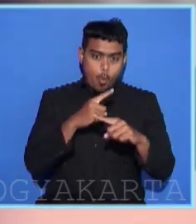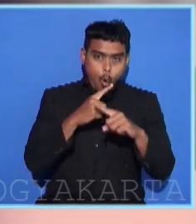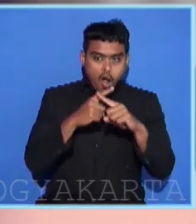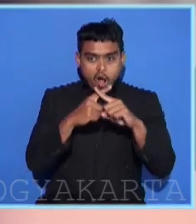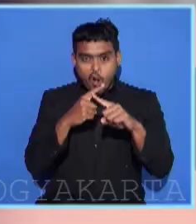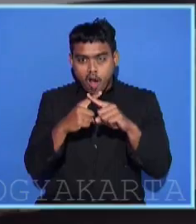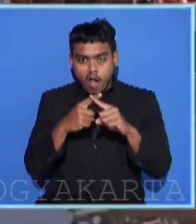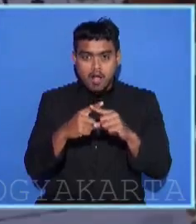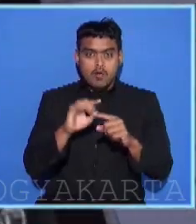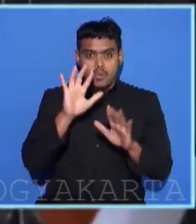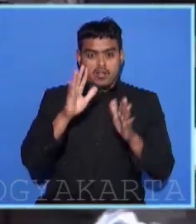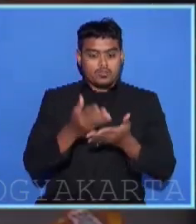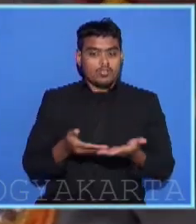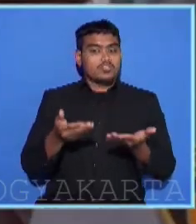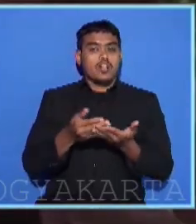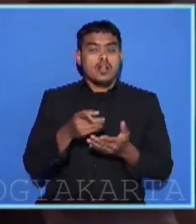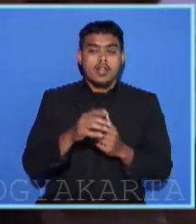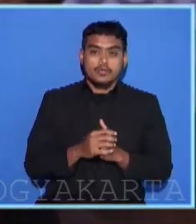medsos.